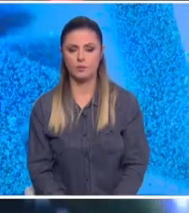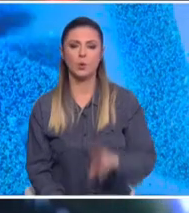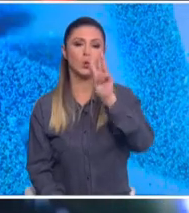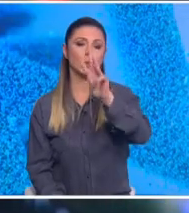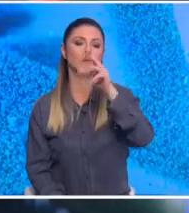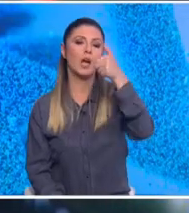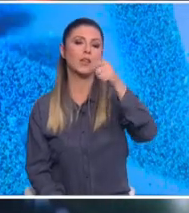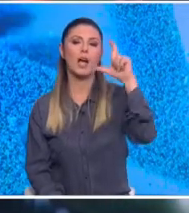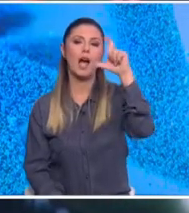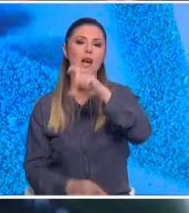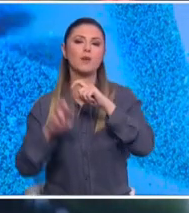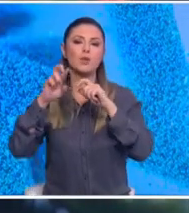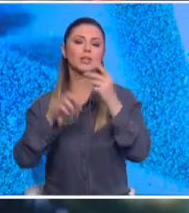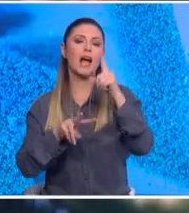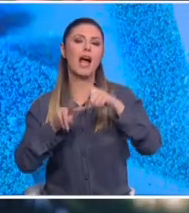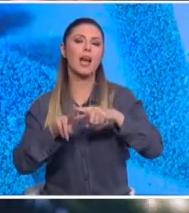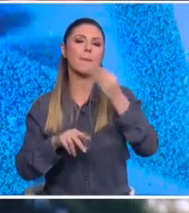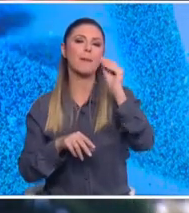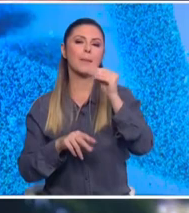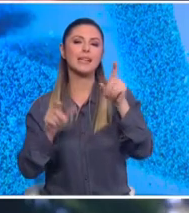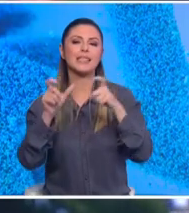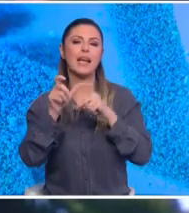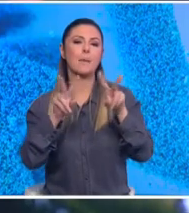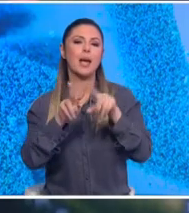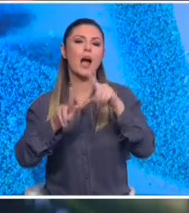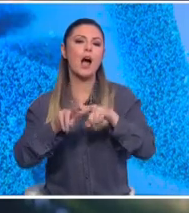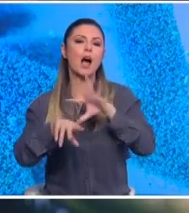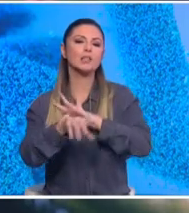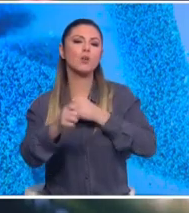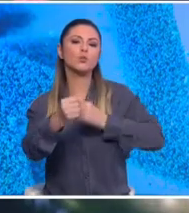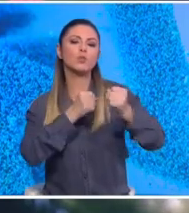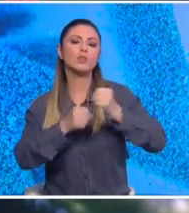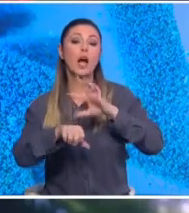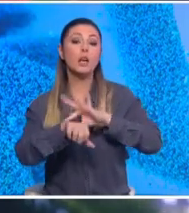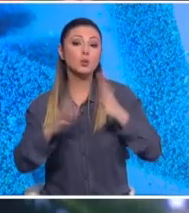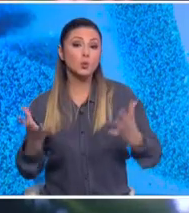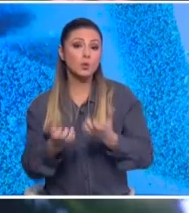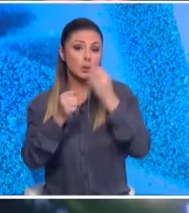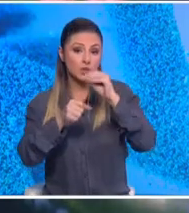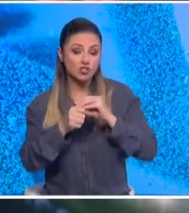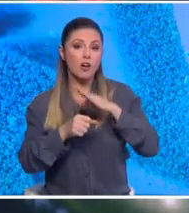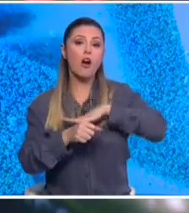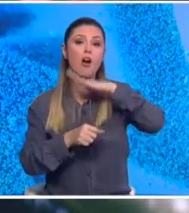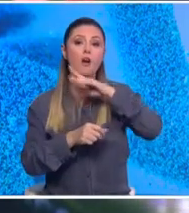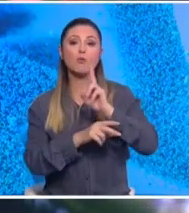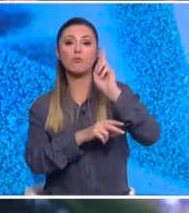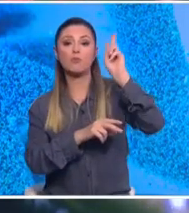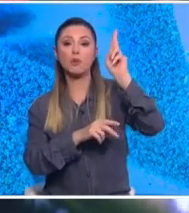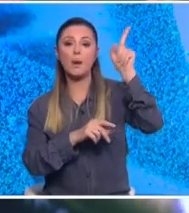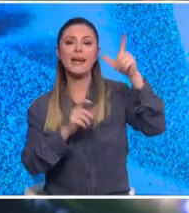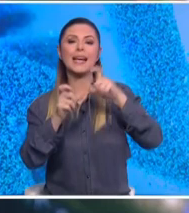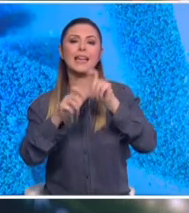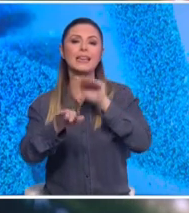bu 36 aylık Poyraz Ali bebek s m a hastalığı ile mücadele ediyor hastalıktan kurtulabilmesi yurtdışındaki bir